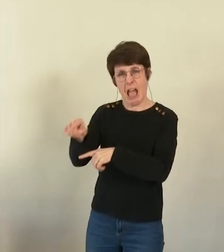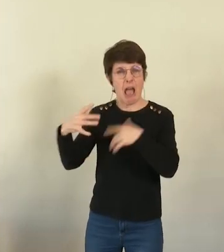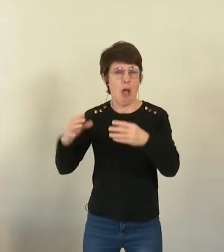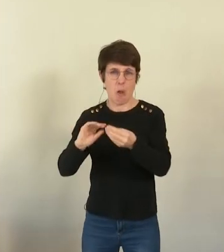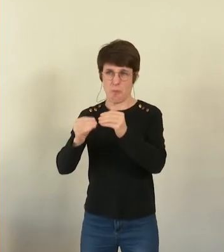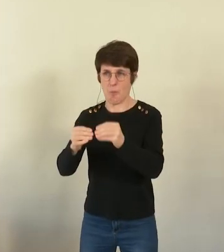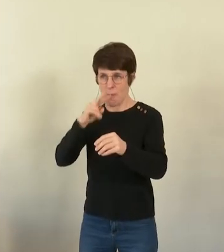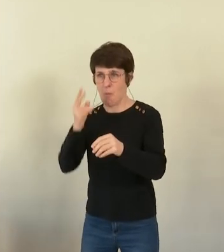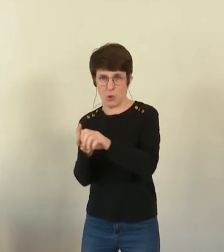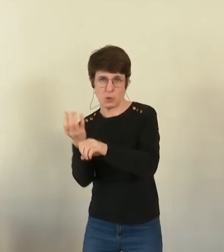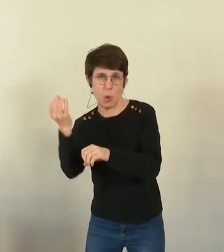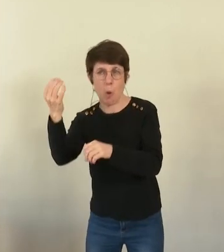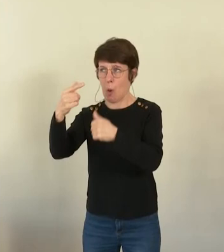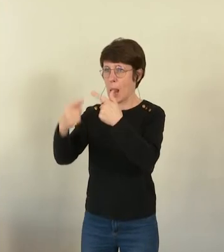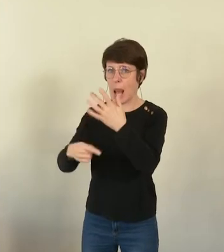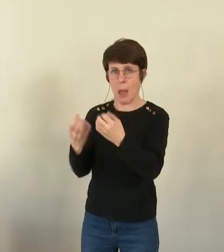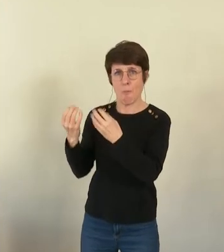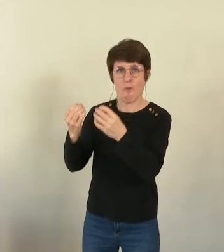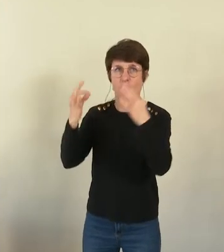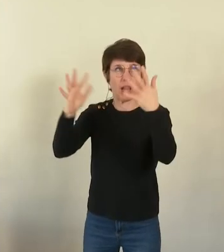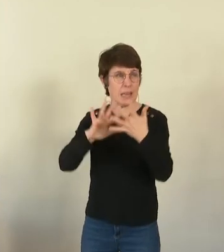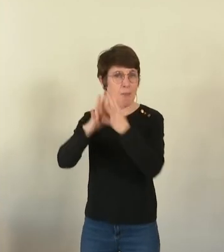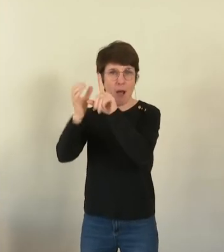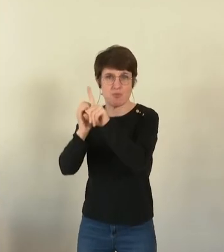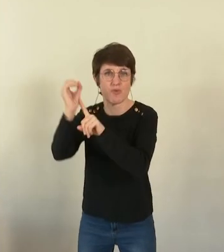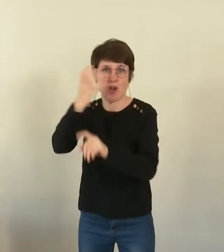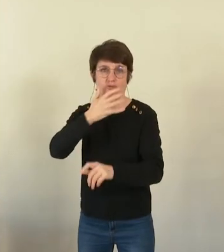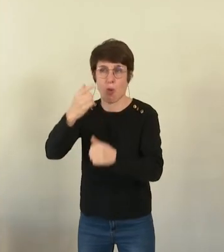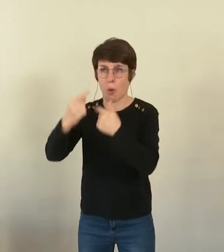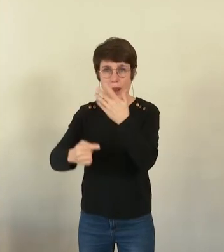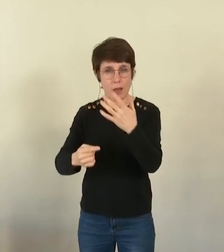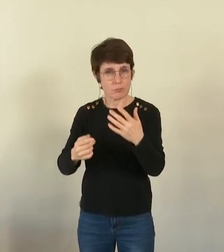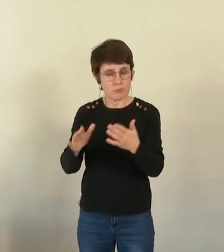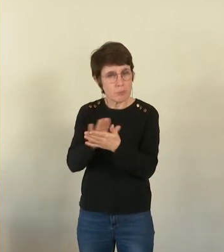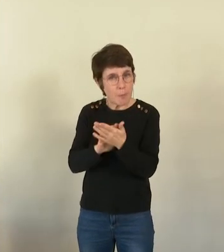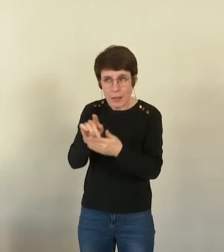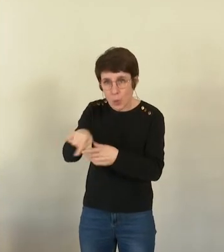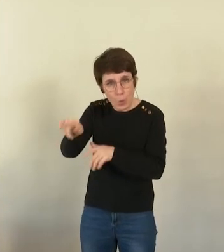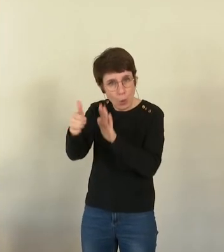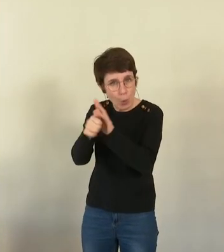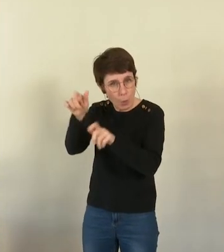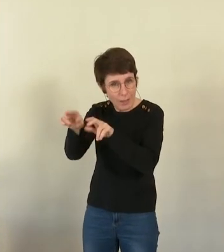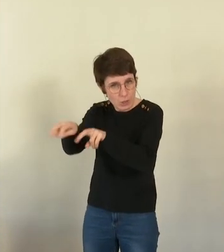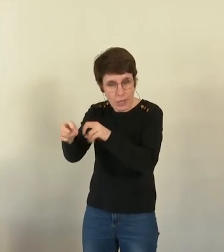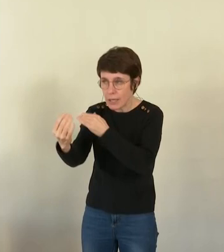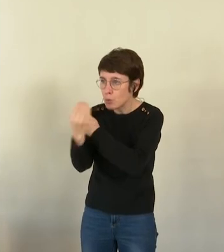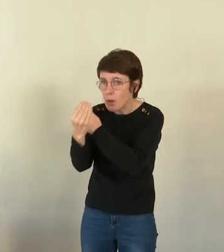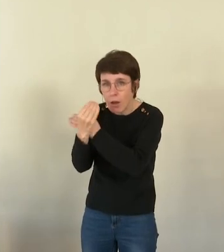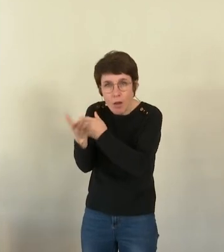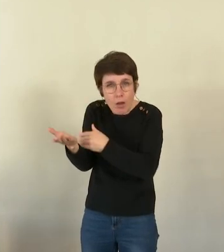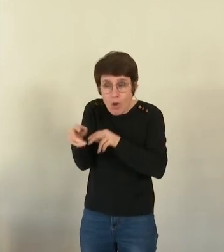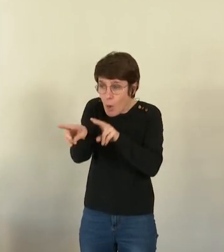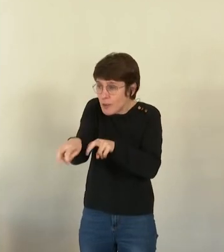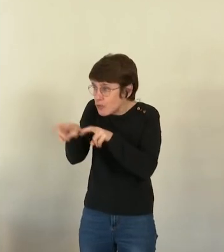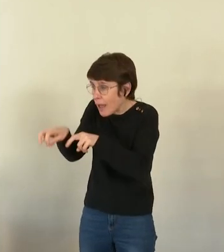responsable du réchauffement climatique alors qu'ils sont d'abord les premiers nourriciers de l'humanité et ensuite les premiers jardiniers de